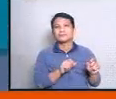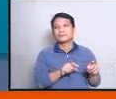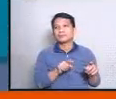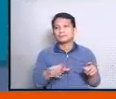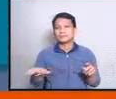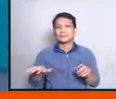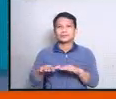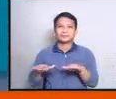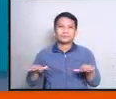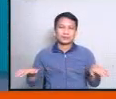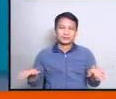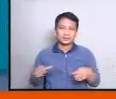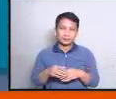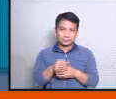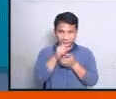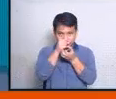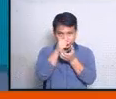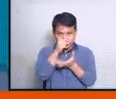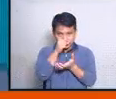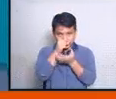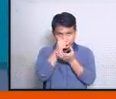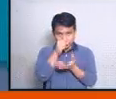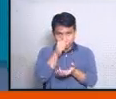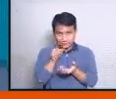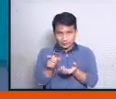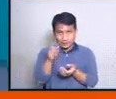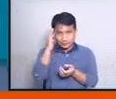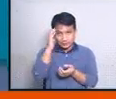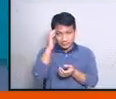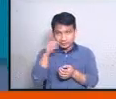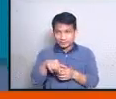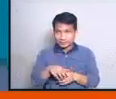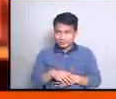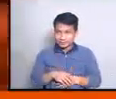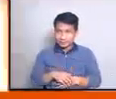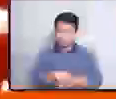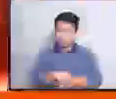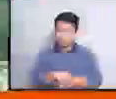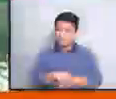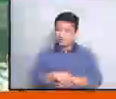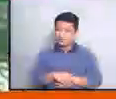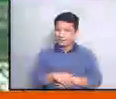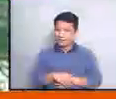mga batang lansangan. Umaaksyon si JC Cosico.